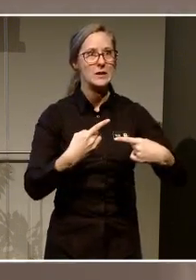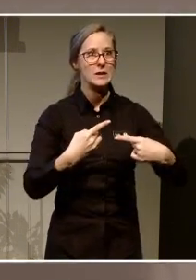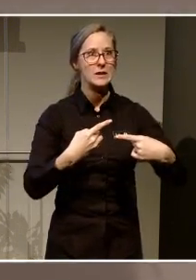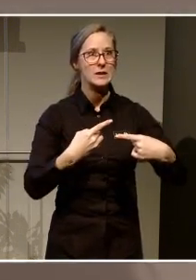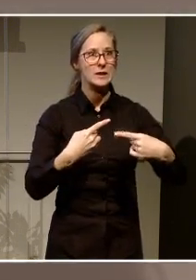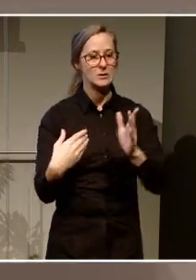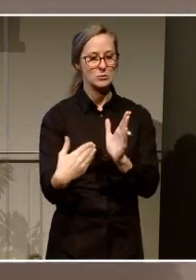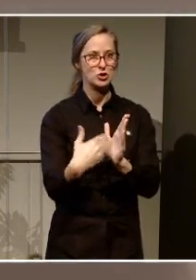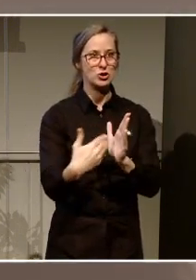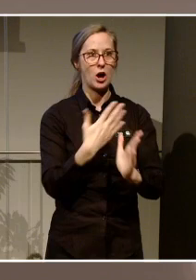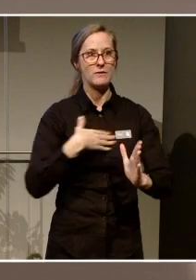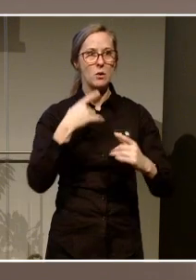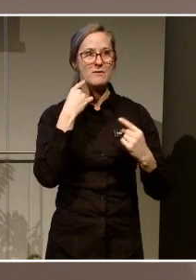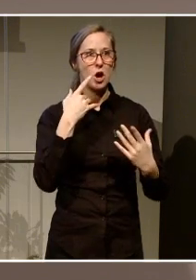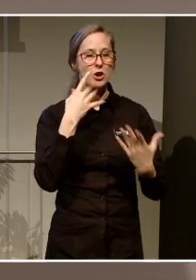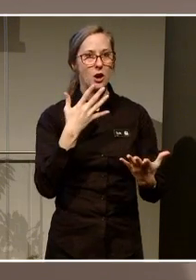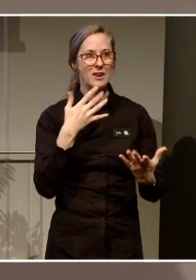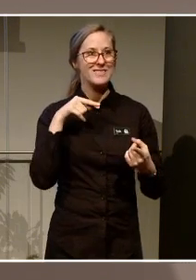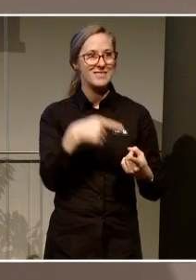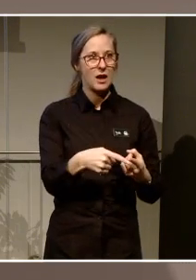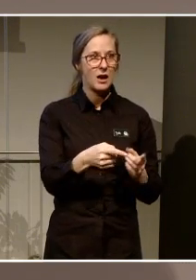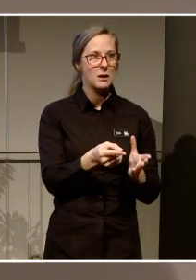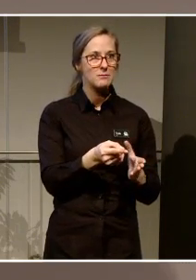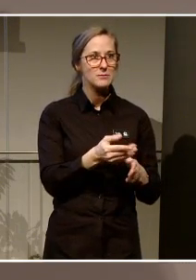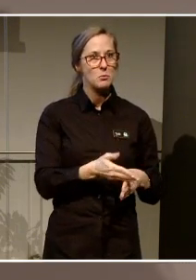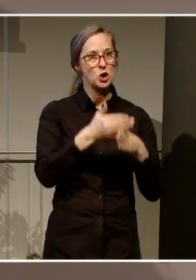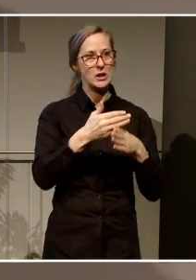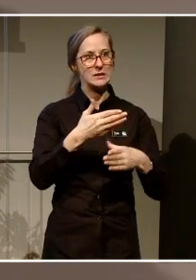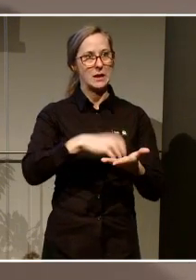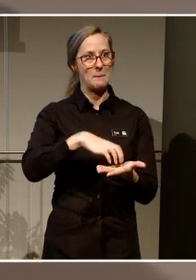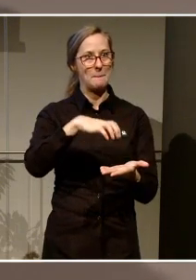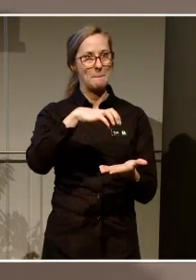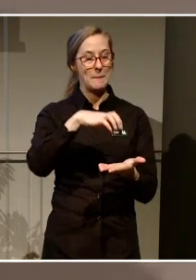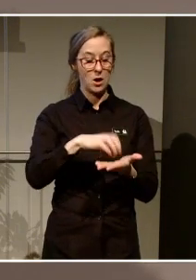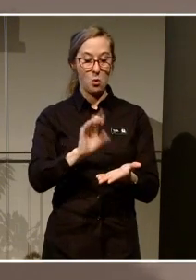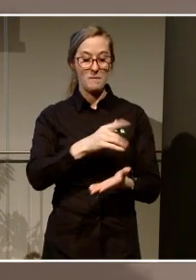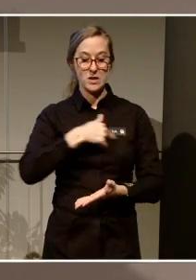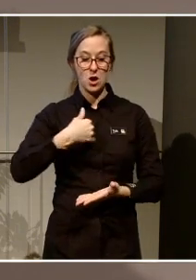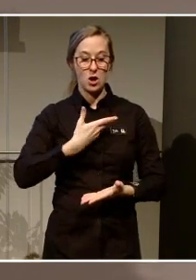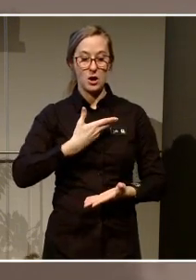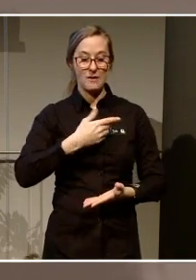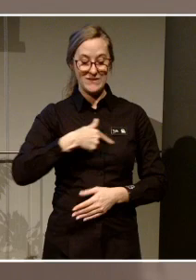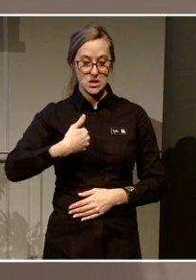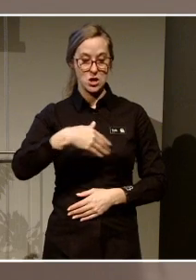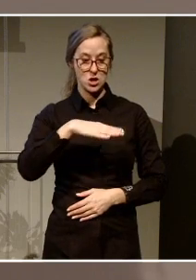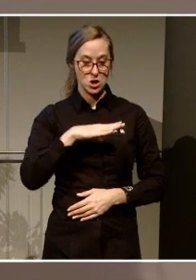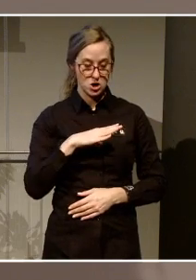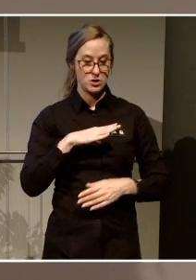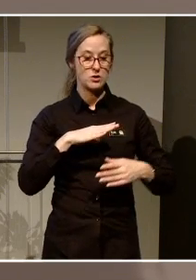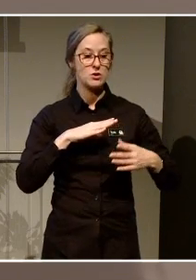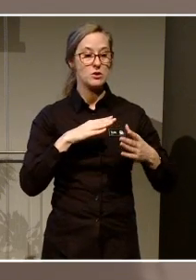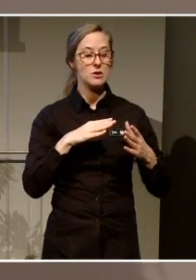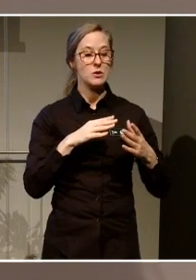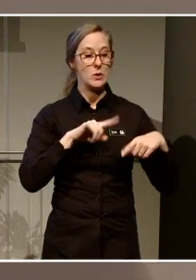hjälp i vår vardag är faktiskt det som bygger vårt samhälle. Genom att ha rutiner så bygger vi tillsammans